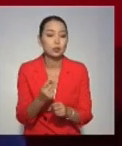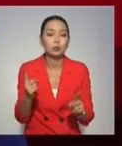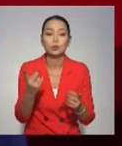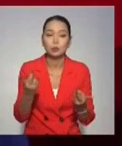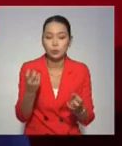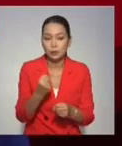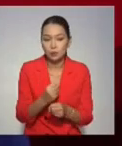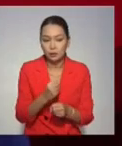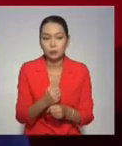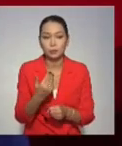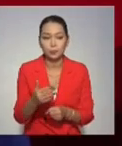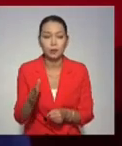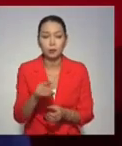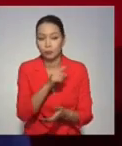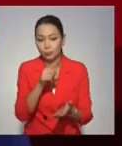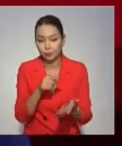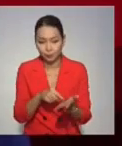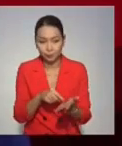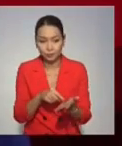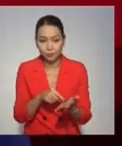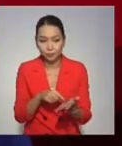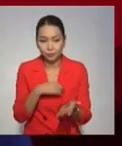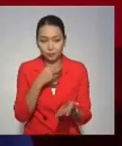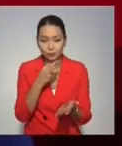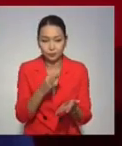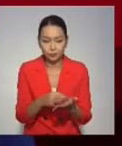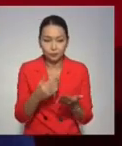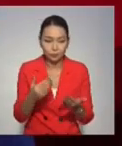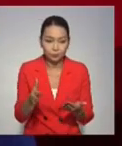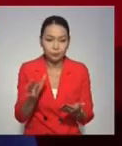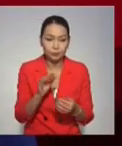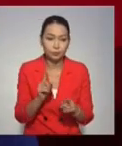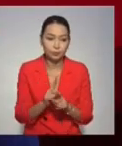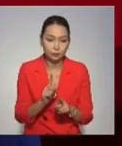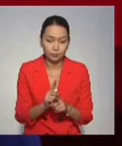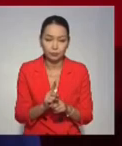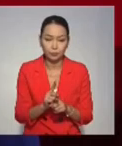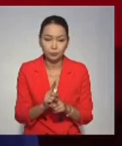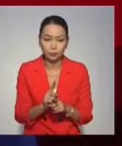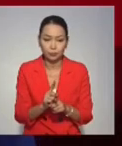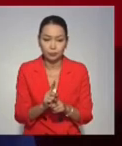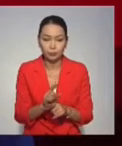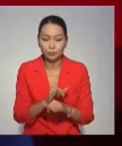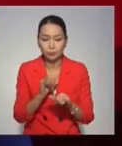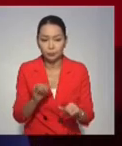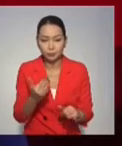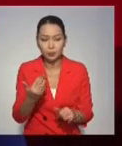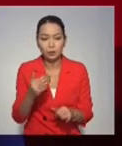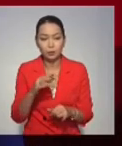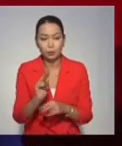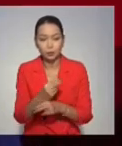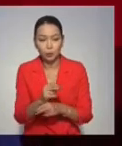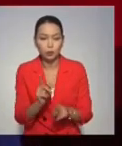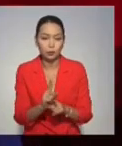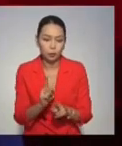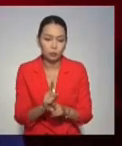деген сұраққа келетін болсақ, әлеуметтік жағдайын көтеру керек па? Мүмкін жауапкершілікті арттыруда ер баланы тәрбиелеуді қолға алу